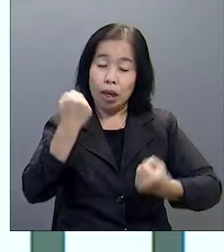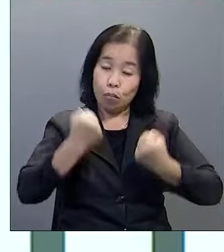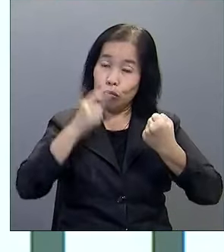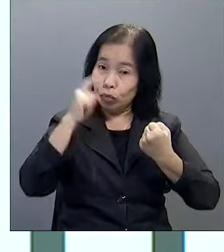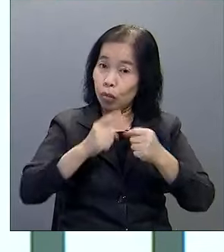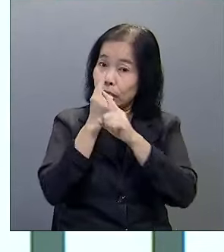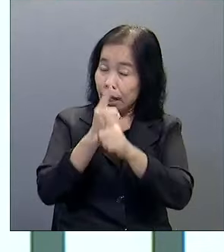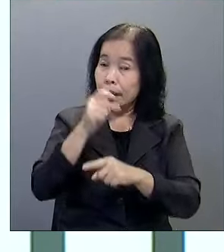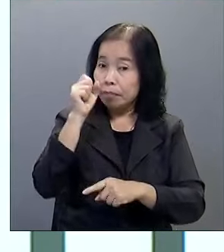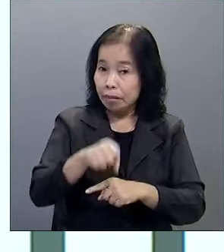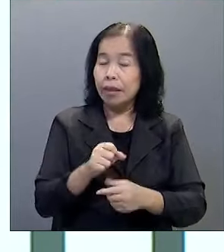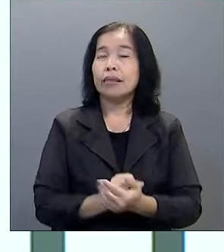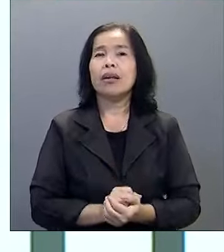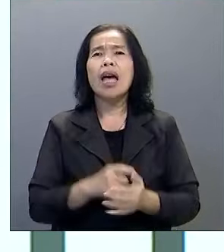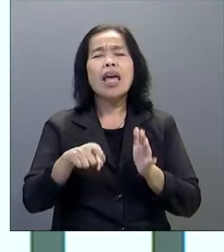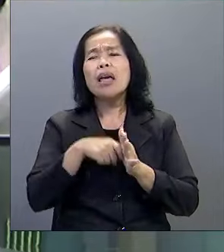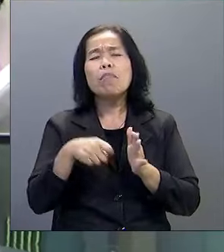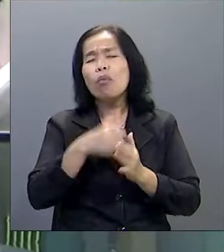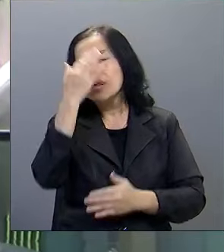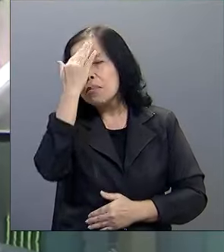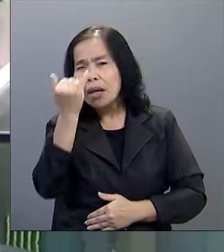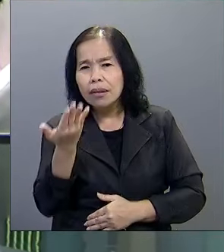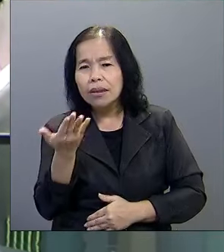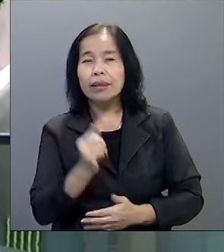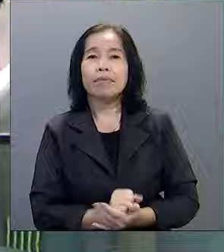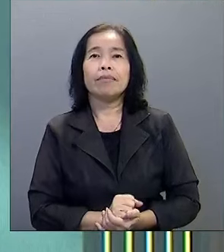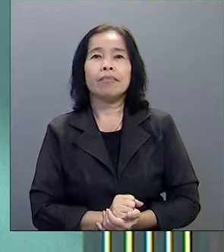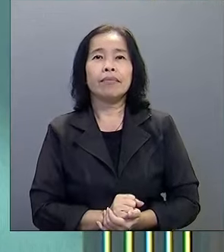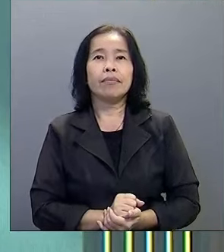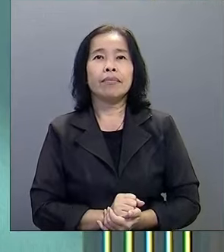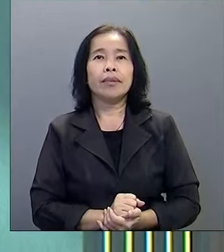องทำใช่ไหมครัเทฤศพนเพาอะไรครั